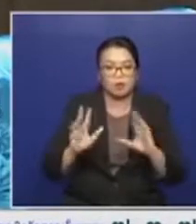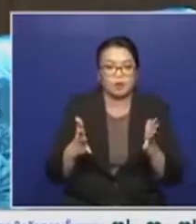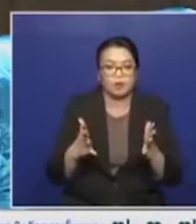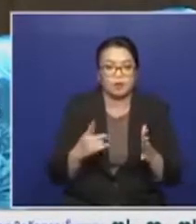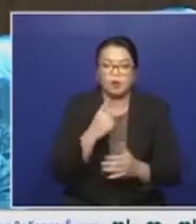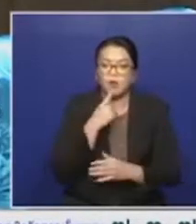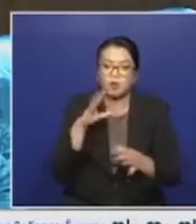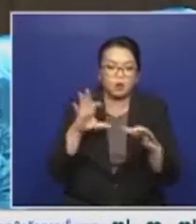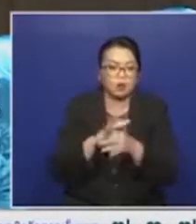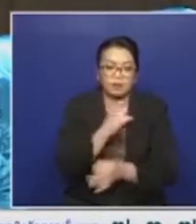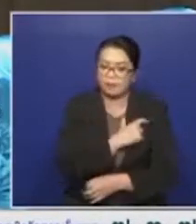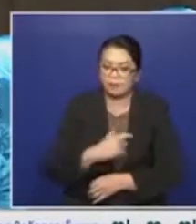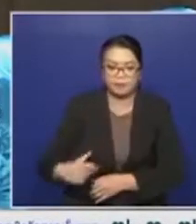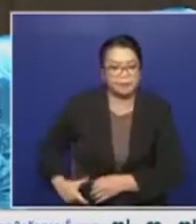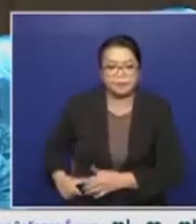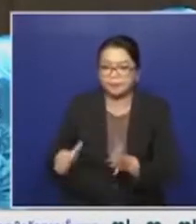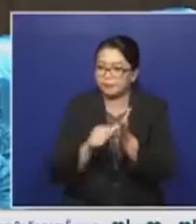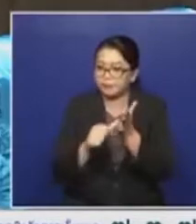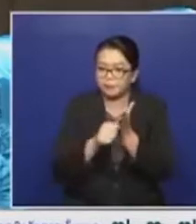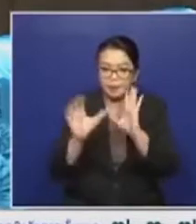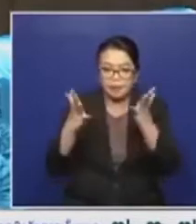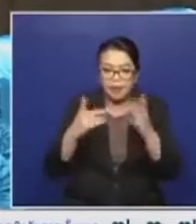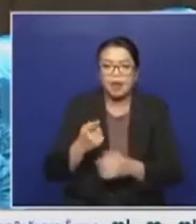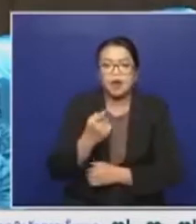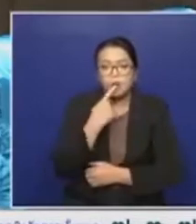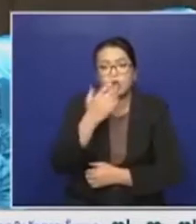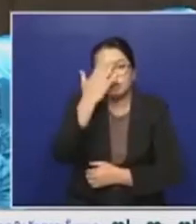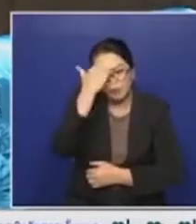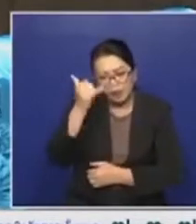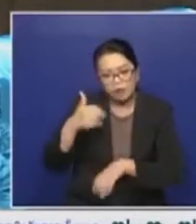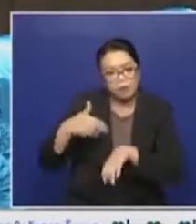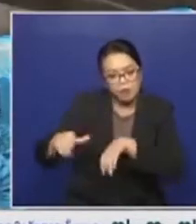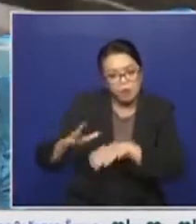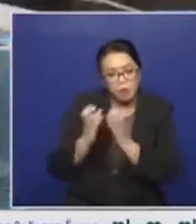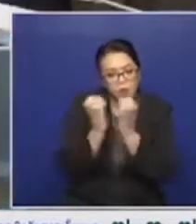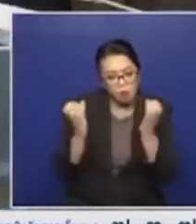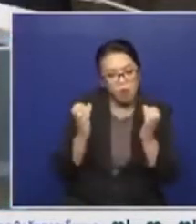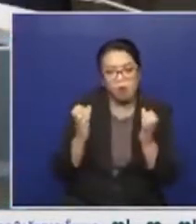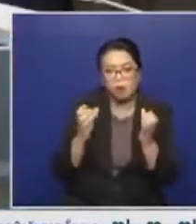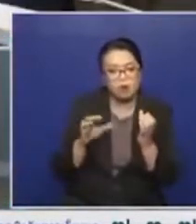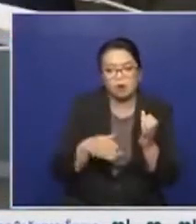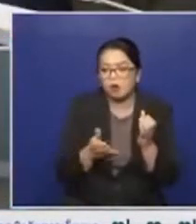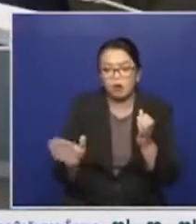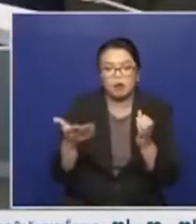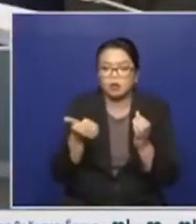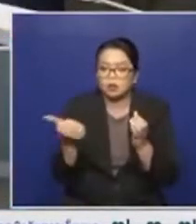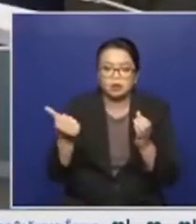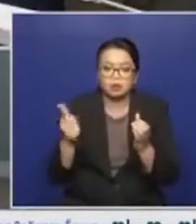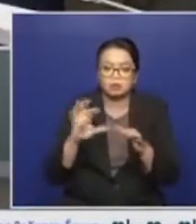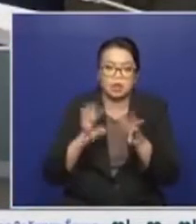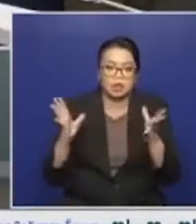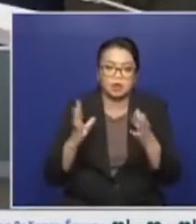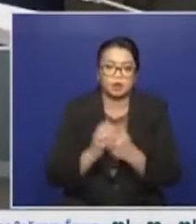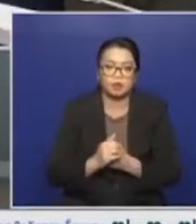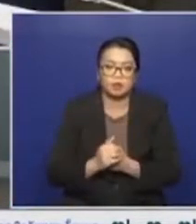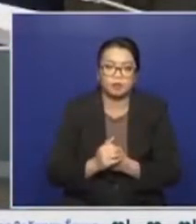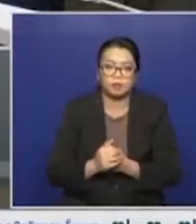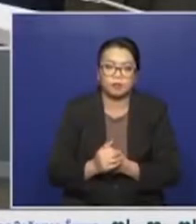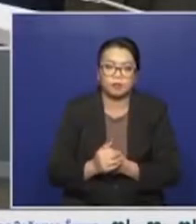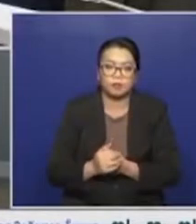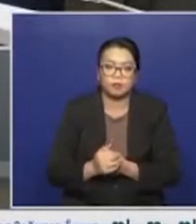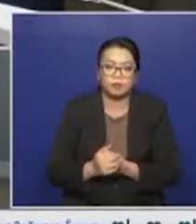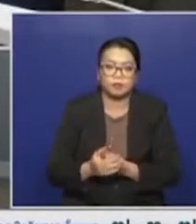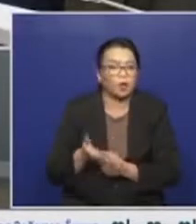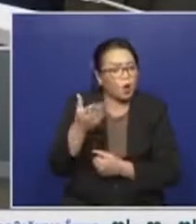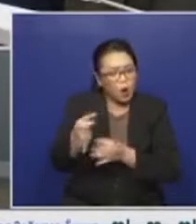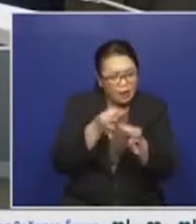หมวด 2พระมหากษัตริย์ไม่มีการแก้ไขทั้งท่านก็พูดเรื่องเนี้ยมันอยู่นอกประเด็นด้วยถ้าไม่อยากให้พูดถึงเดี๋ยวค่อยไปเรื่องอื่นเลยครับก่อนทำมาทำวิธีใช้